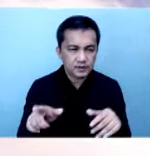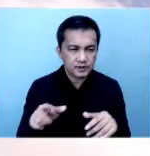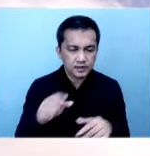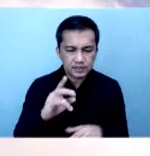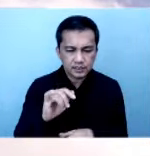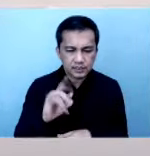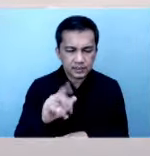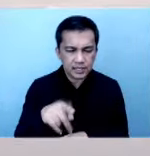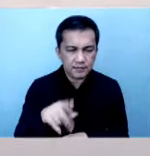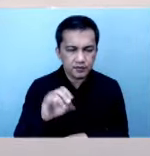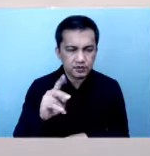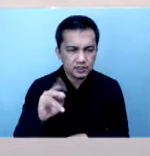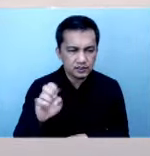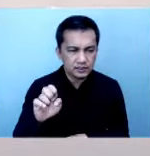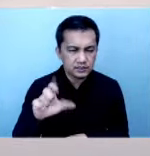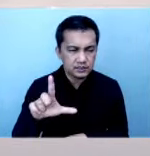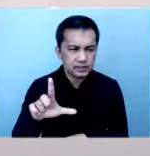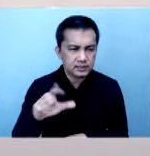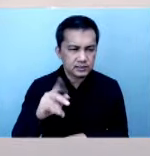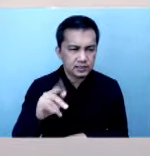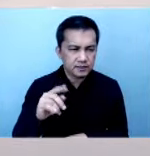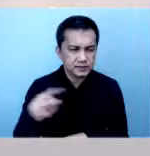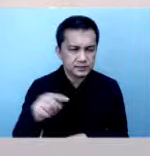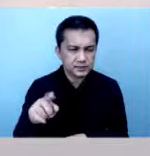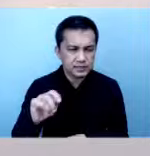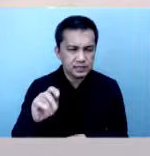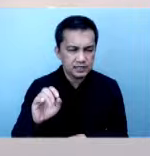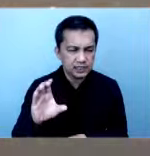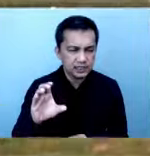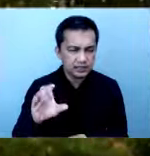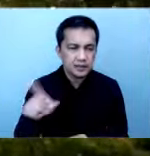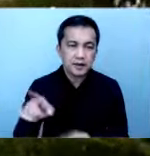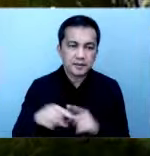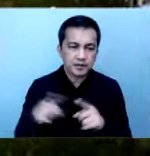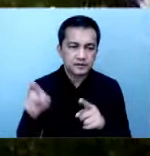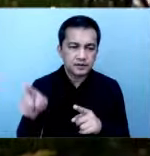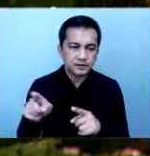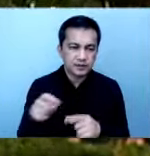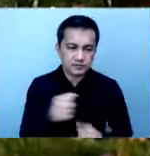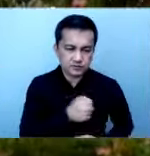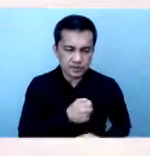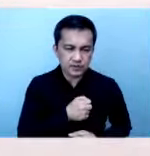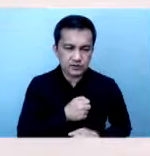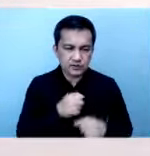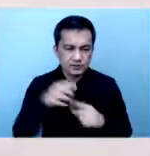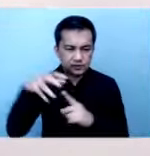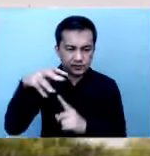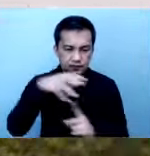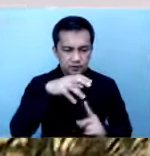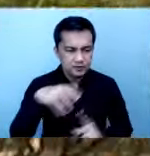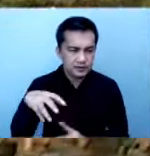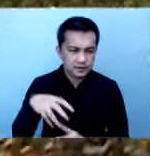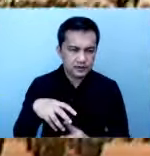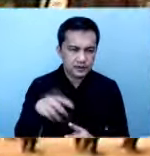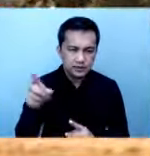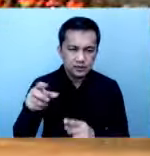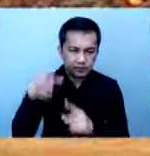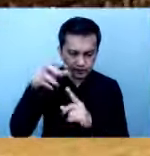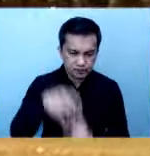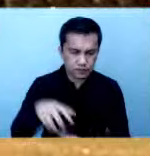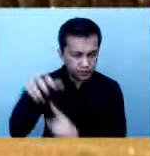Capas, Tarlac. Pero mga sundalo pala yan na nagka-parachute. Hindi nagtagal, magkakasunod na silang nag-landing.